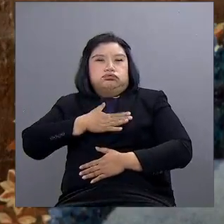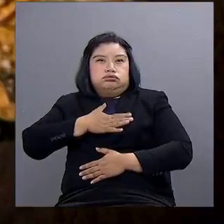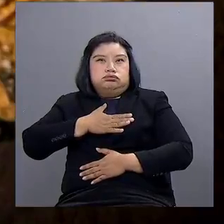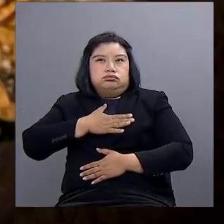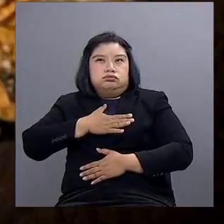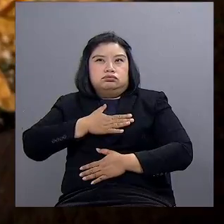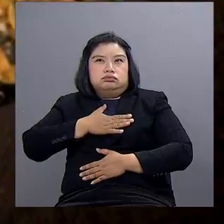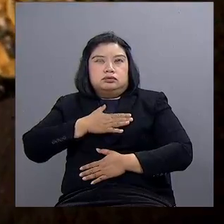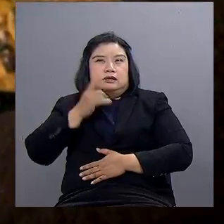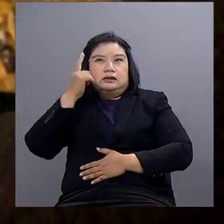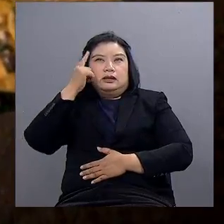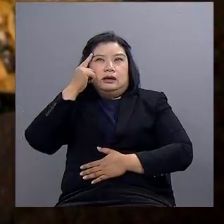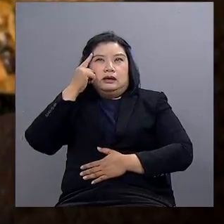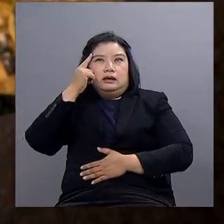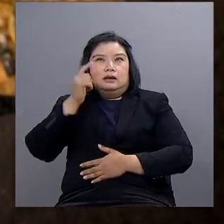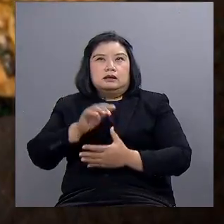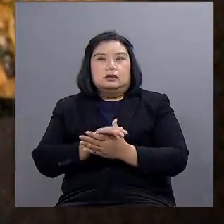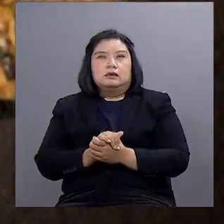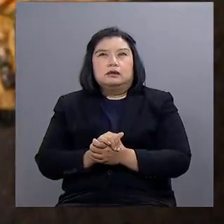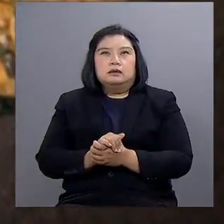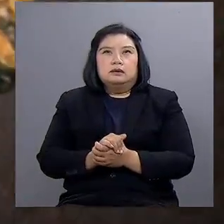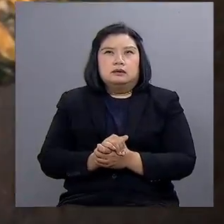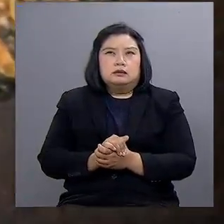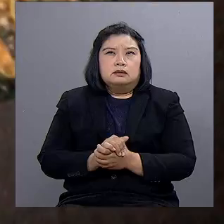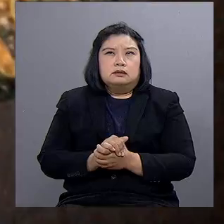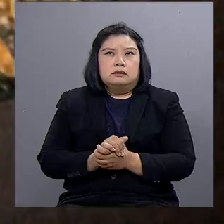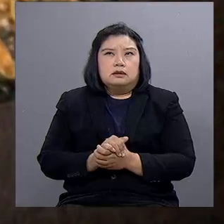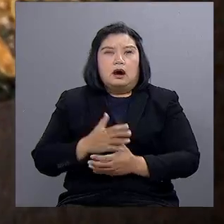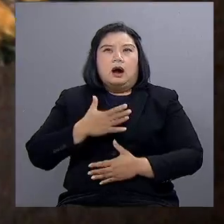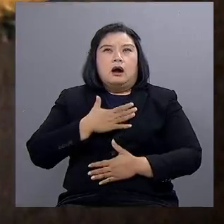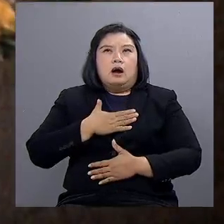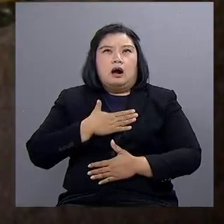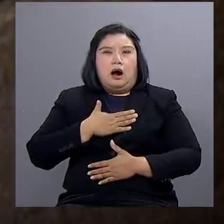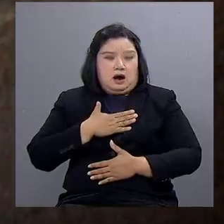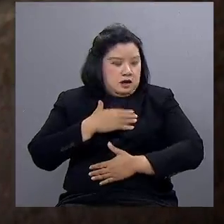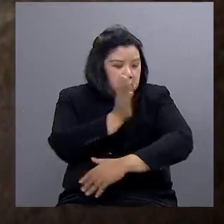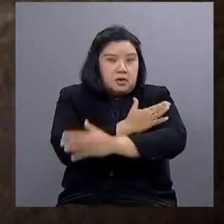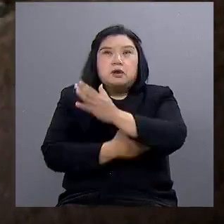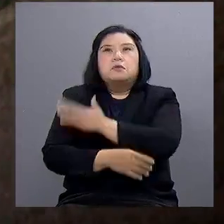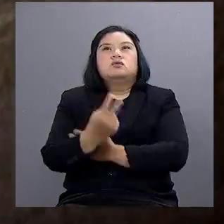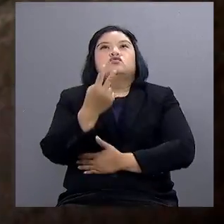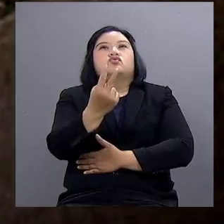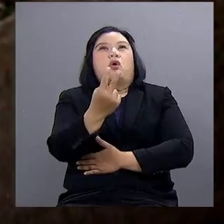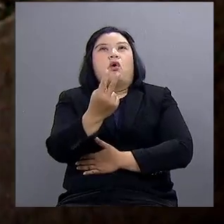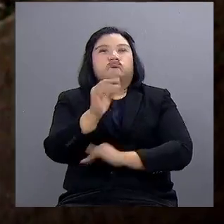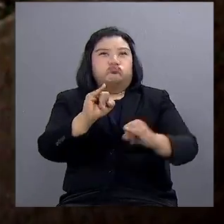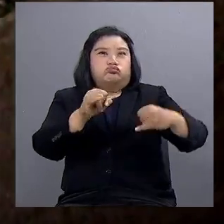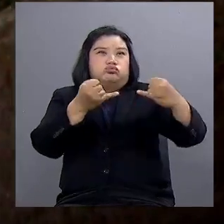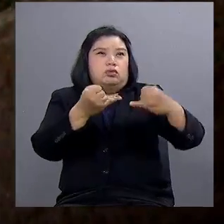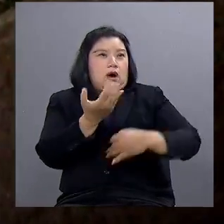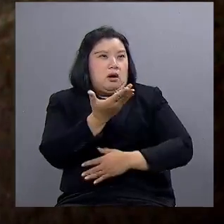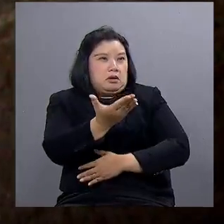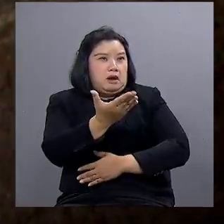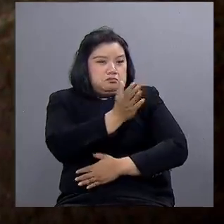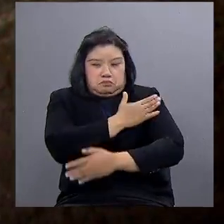า ใช่สิข้านั้นมีเพียงแค่สองมือไหนเราจะสู้ท่านผู้มีสี่มือได้ห